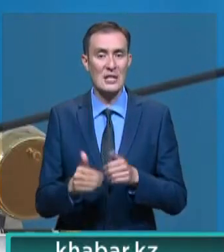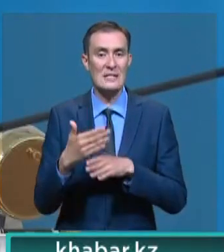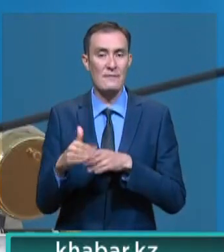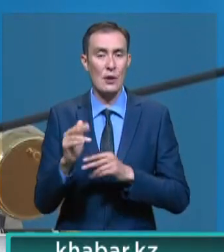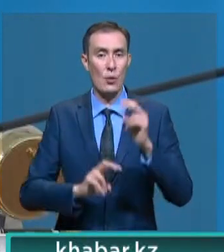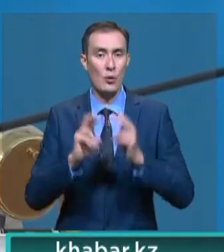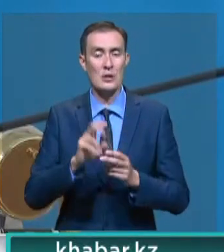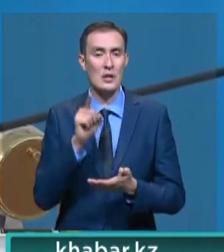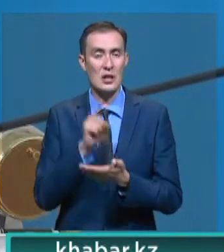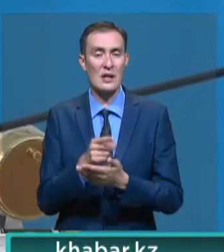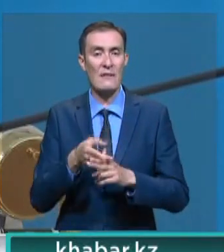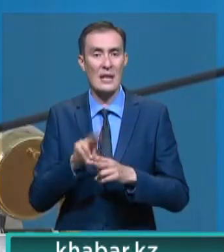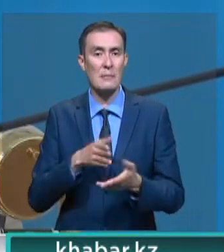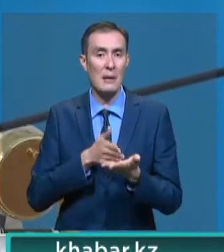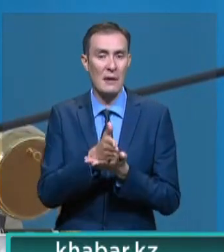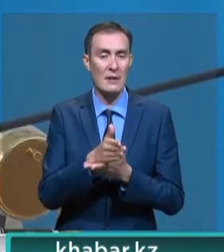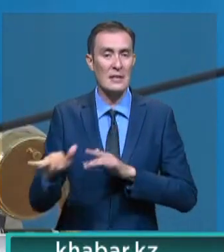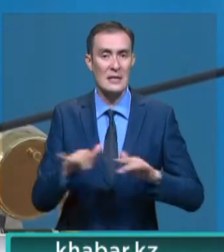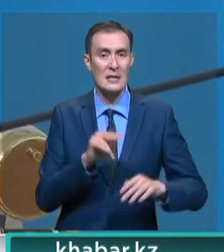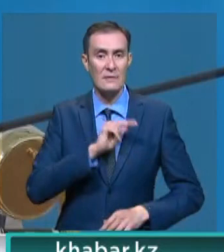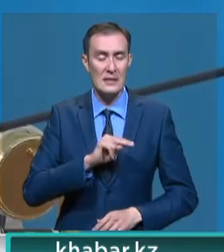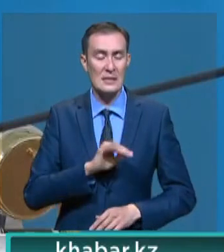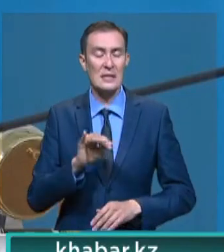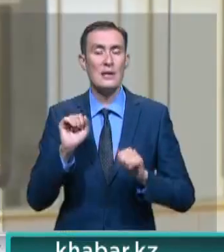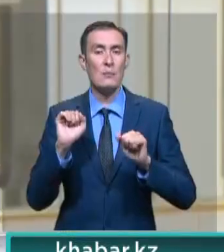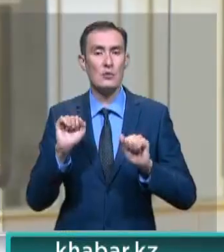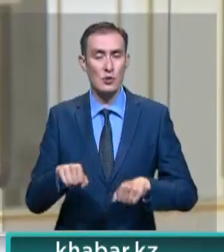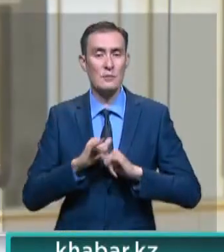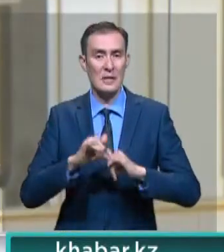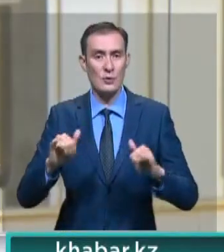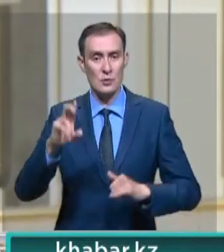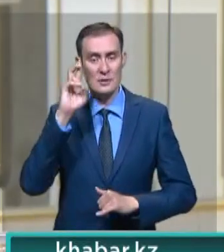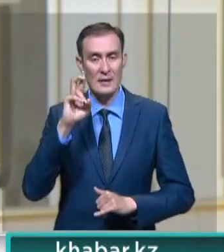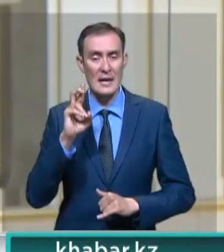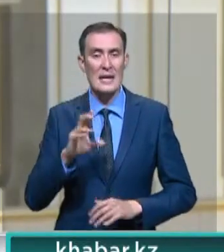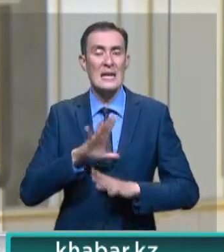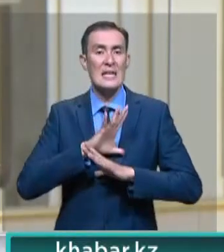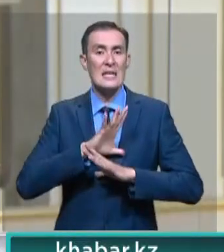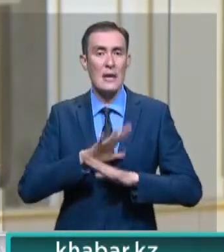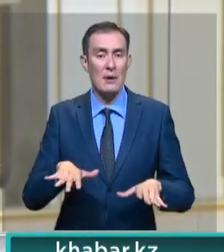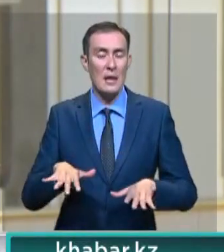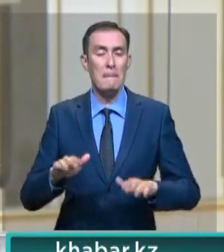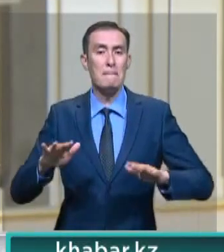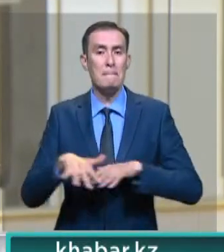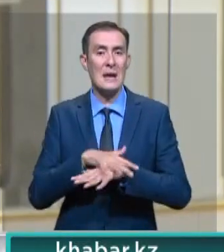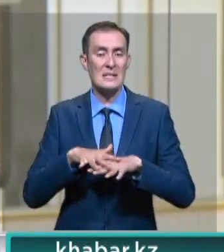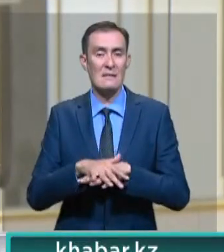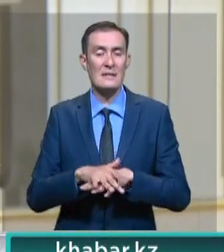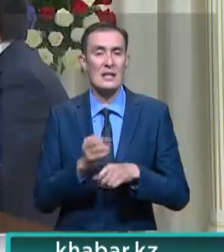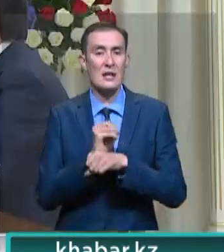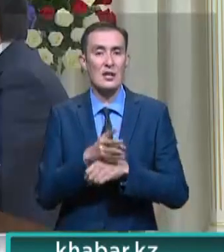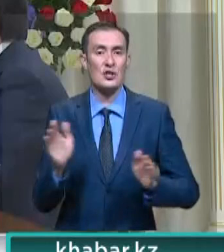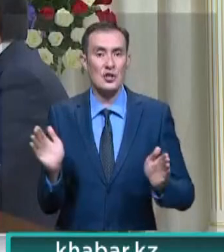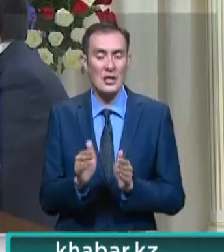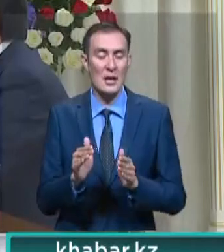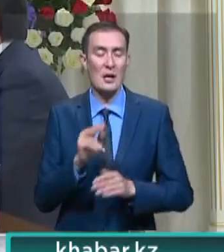должна двигаться в этом направлении. И тогда мы страну двинем вперед. Не допущено массового сокращения производственного персонала в период пандемии.